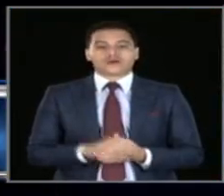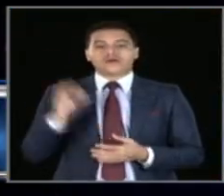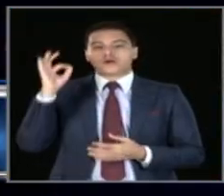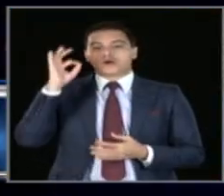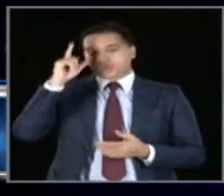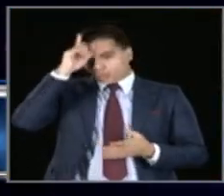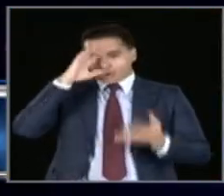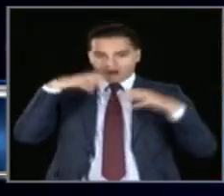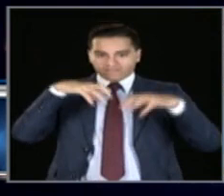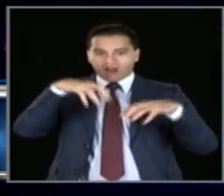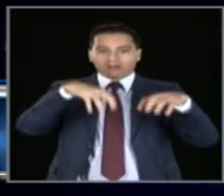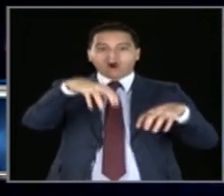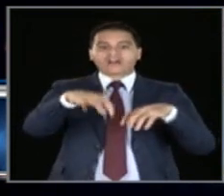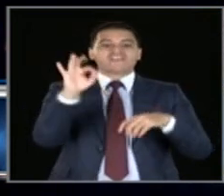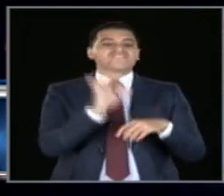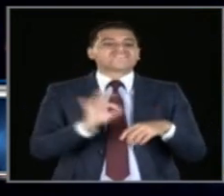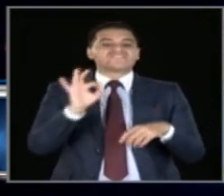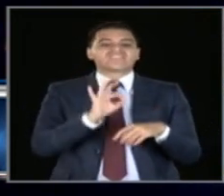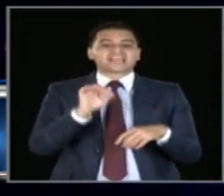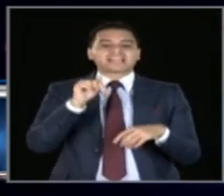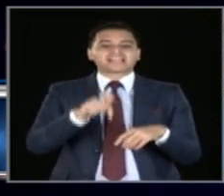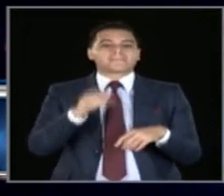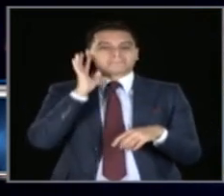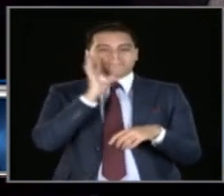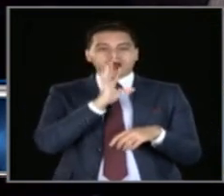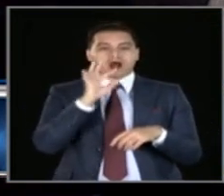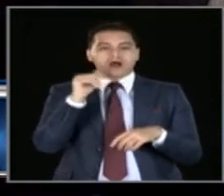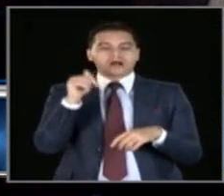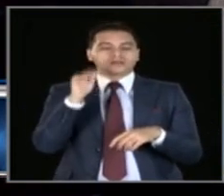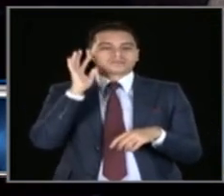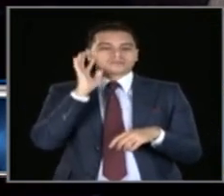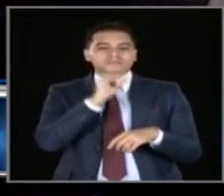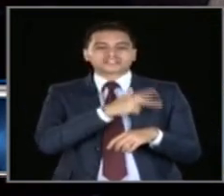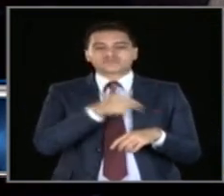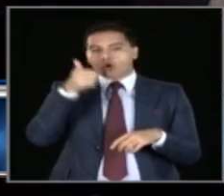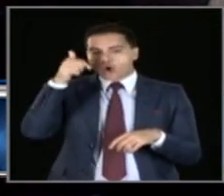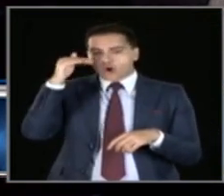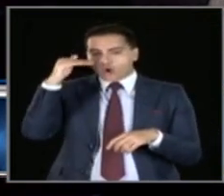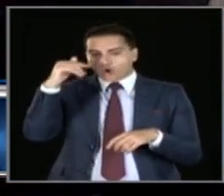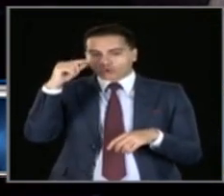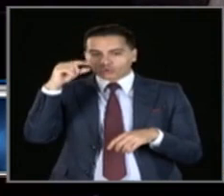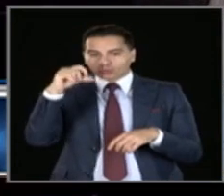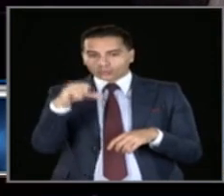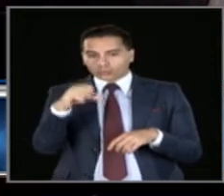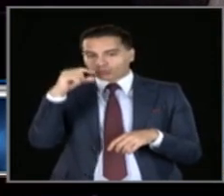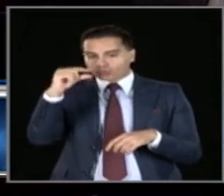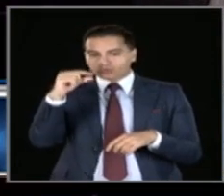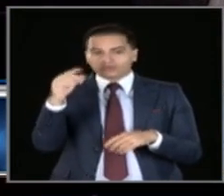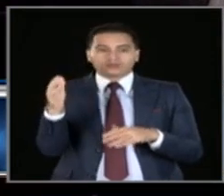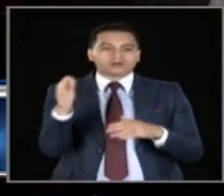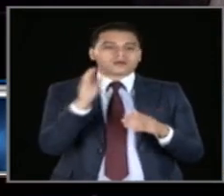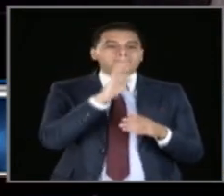جغرافيا. في أي قارة يقع أخدود بلايد ريفر؟